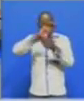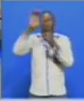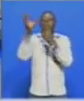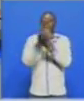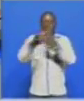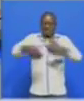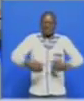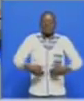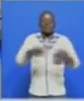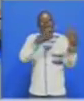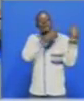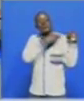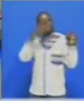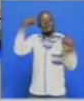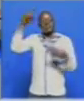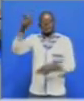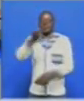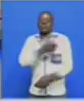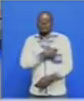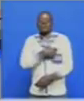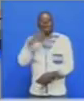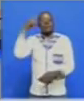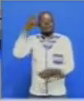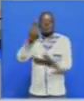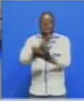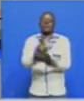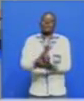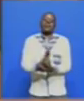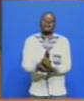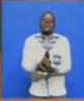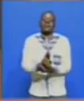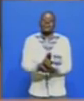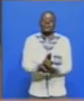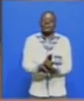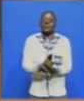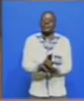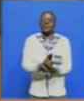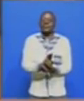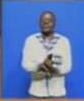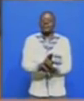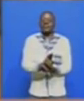responsable, citoyenne et consciente. Le reportage de Gérald Sommet et Isaka Nana.